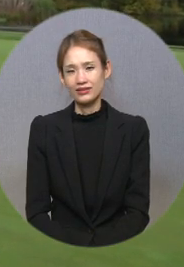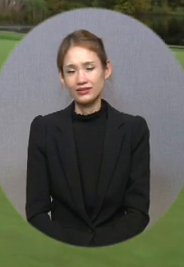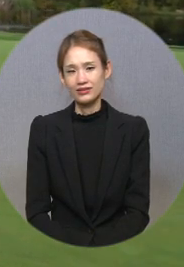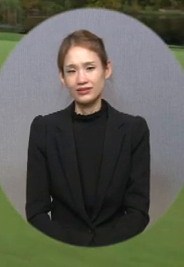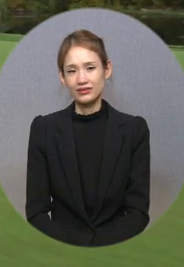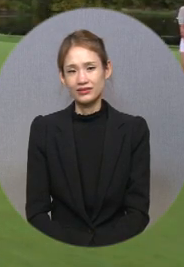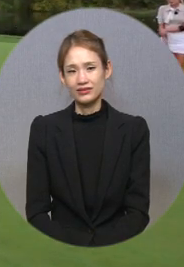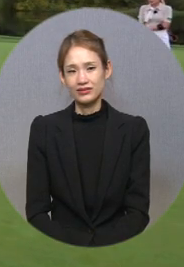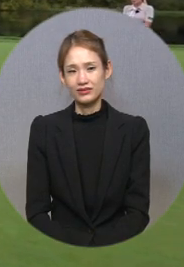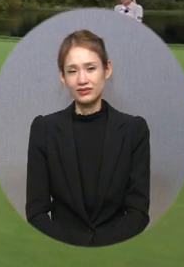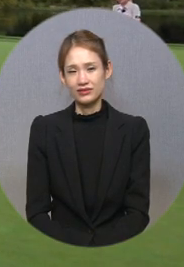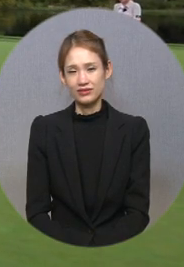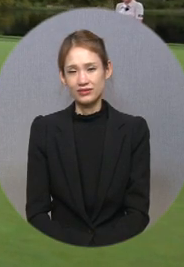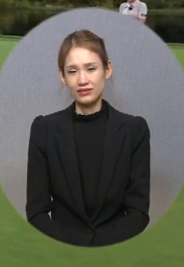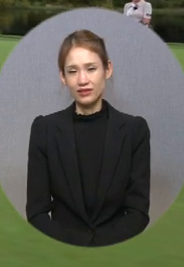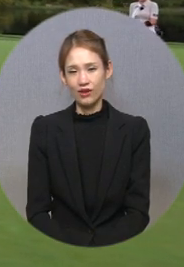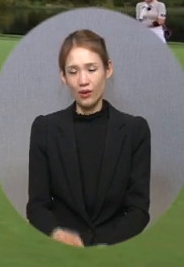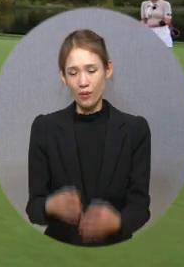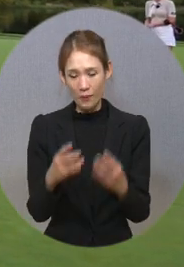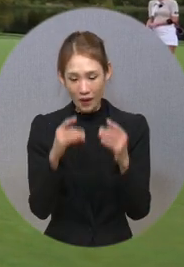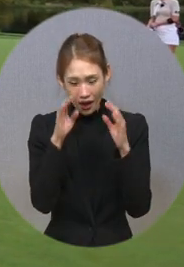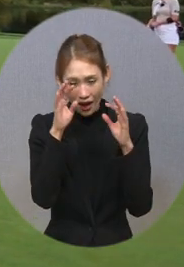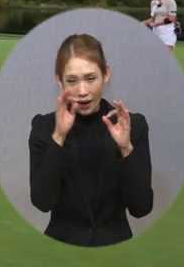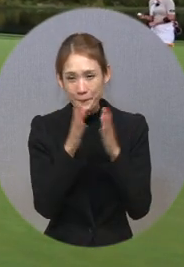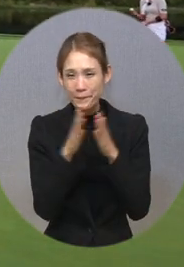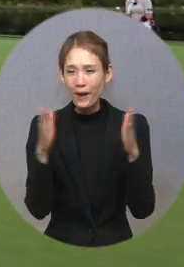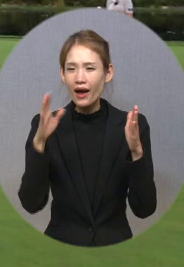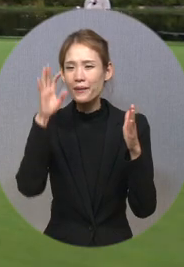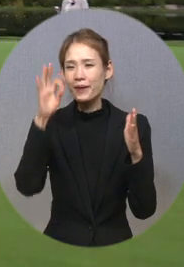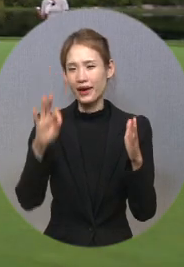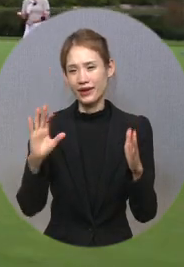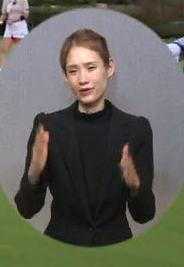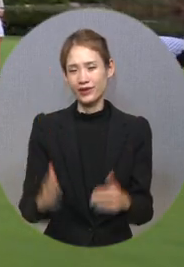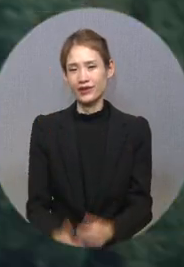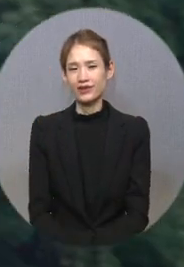오르막 빼니까 힘. 완전 많이 봐야 되네. 그림을 잘못 그렸네.